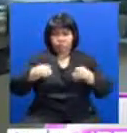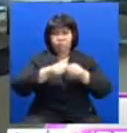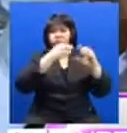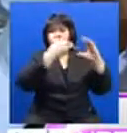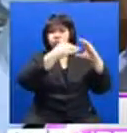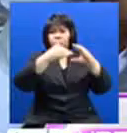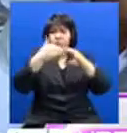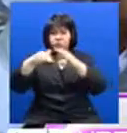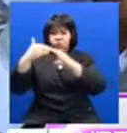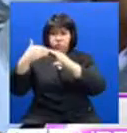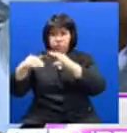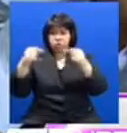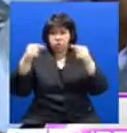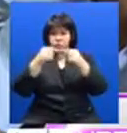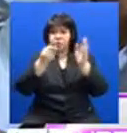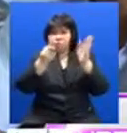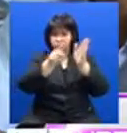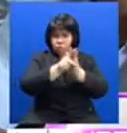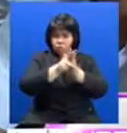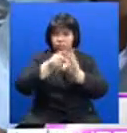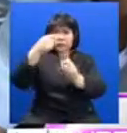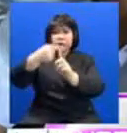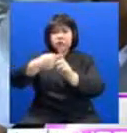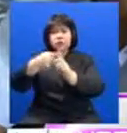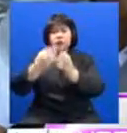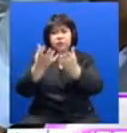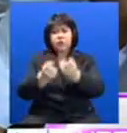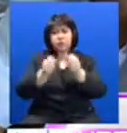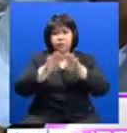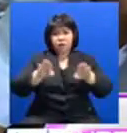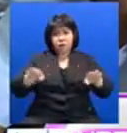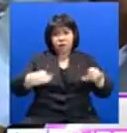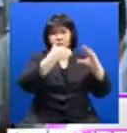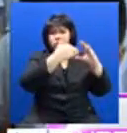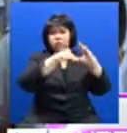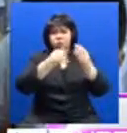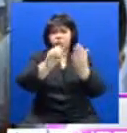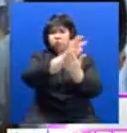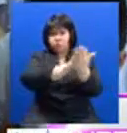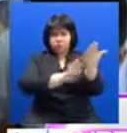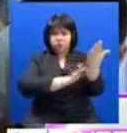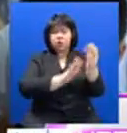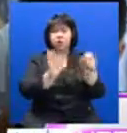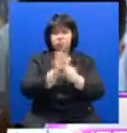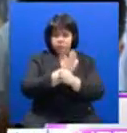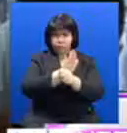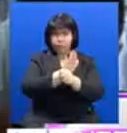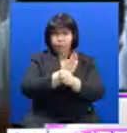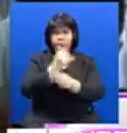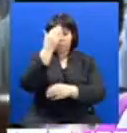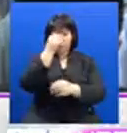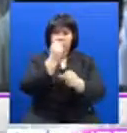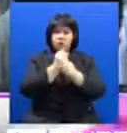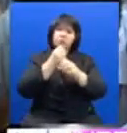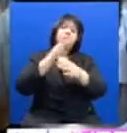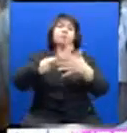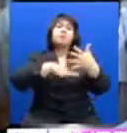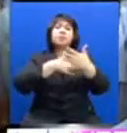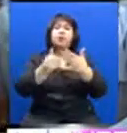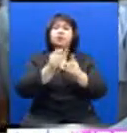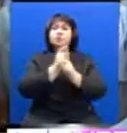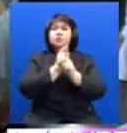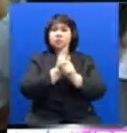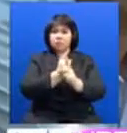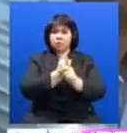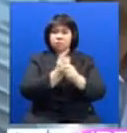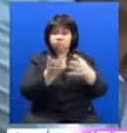ปฏิทินการรับนักเรียนอย่างชัดเจนไปยังสถานศึกษาทุกแห่งทั่วประเทศเพื่อให้ดำเนินตามมาตรการที่กำหนดไว้โดย